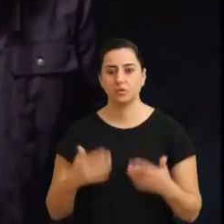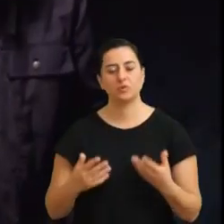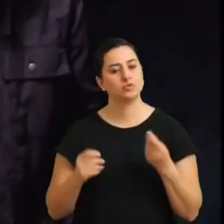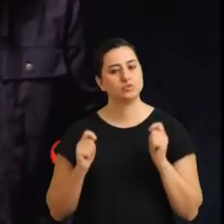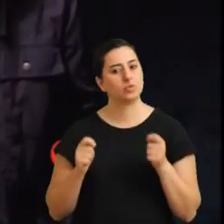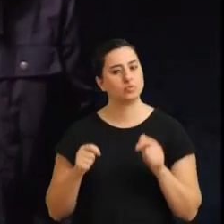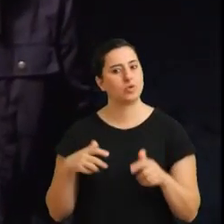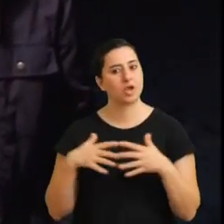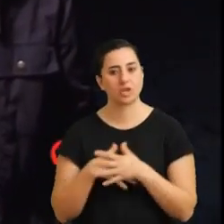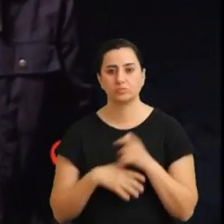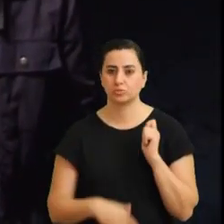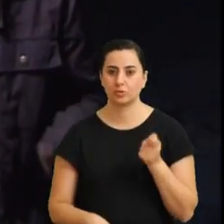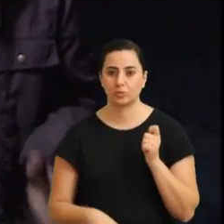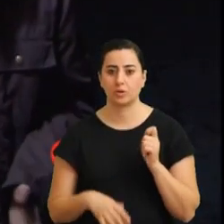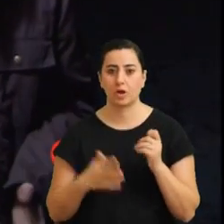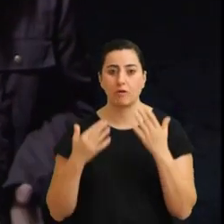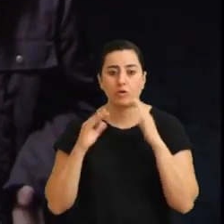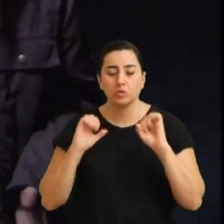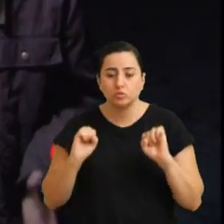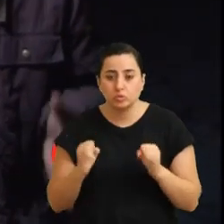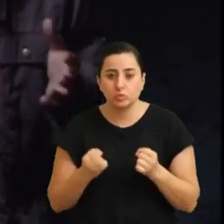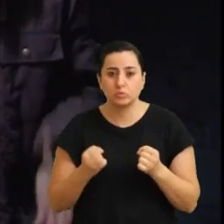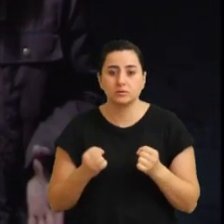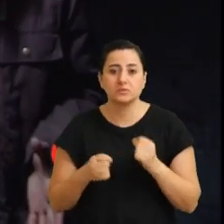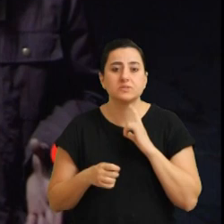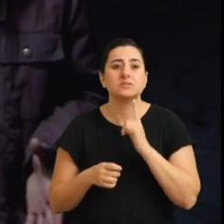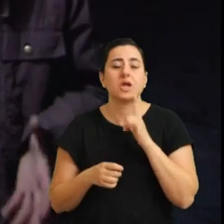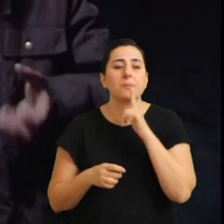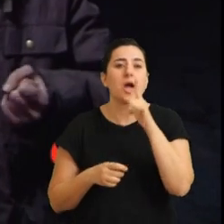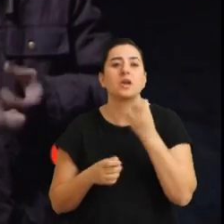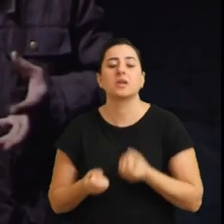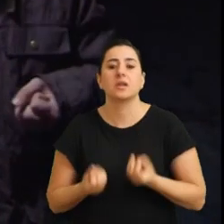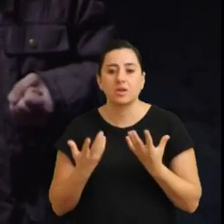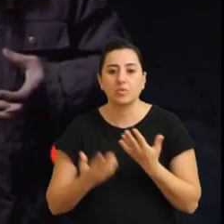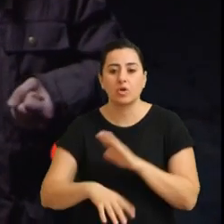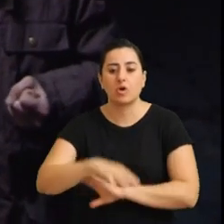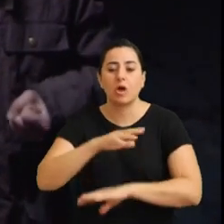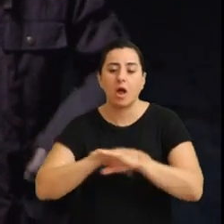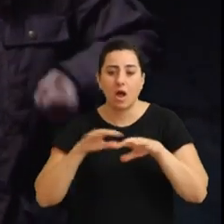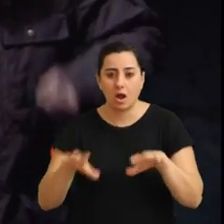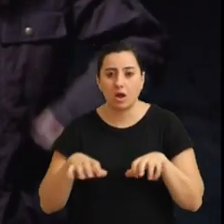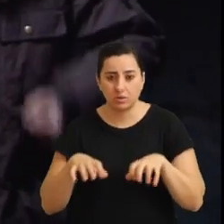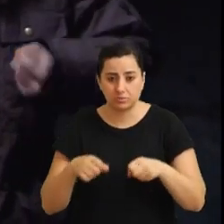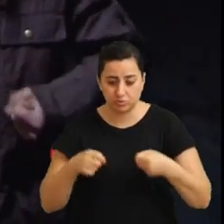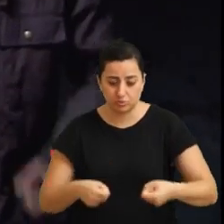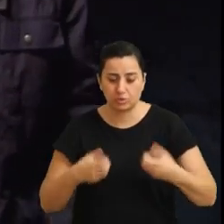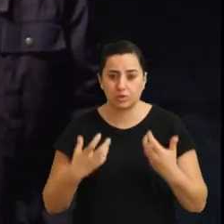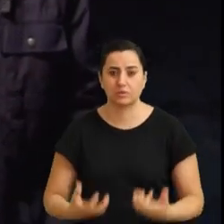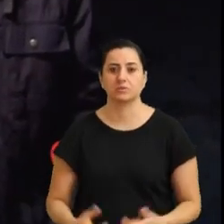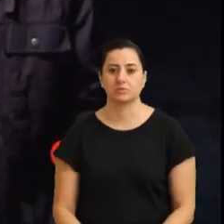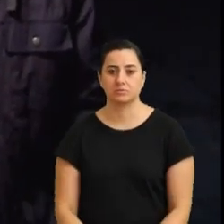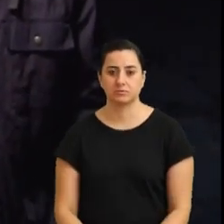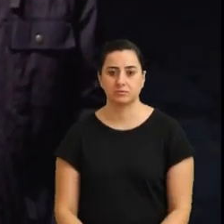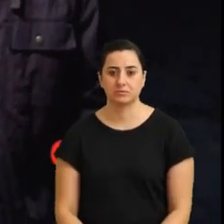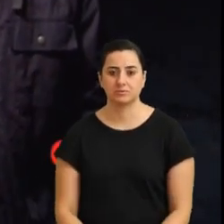En zor aşaması bu aşamasıymış. Hava çok soğuk, sesim kısıldı, kollarım ağrıdı o güğümü